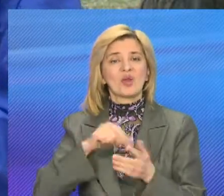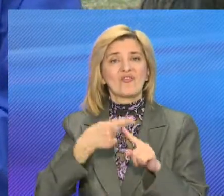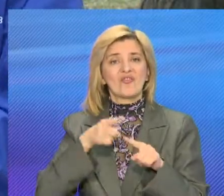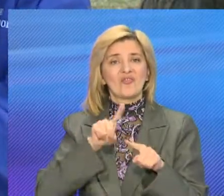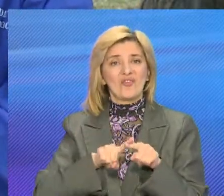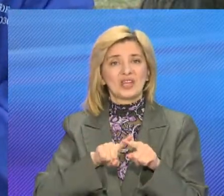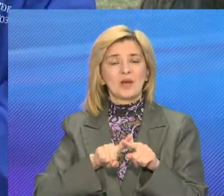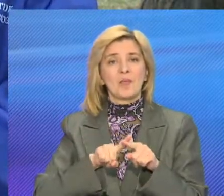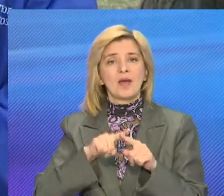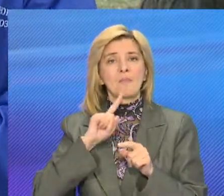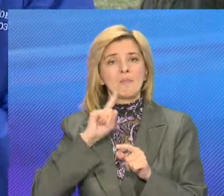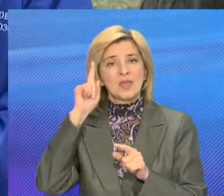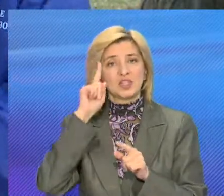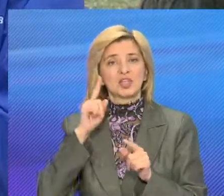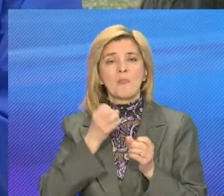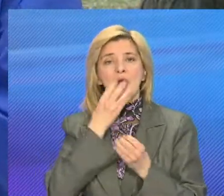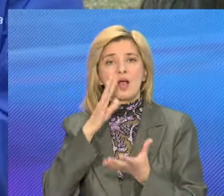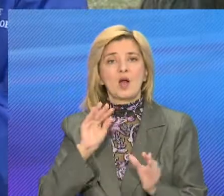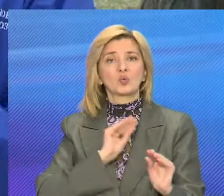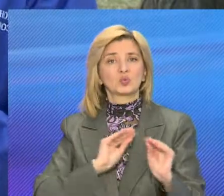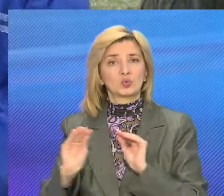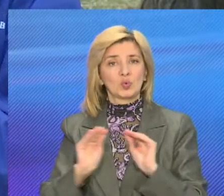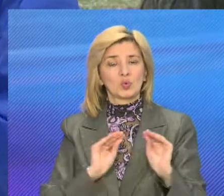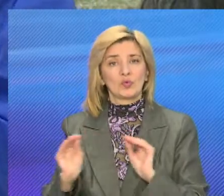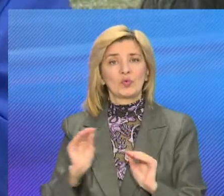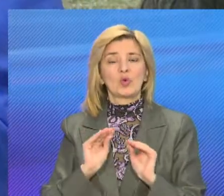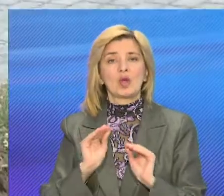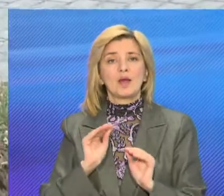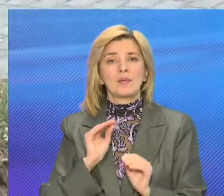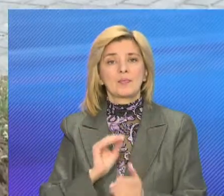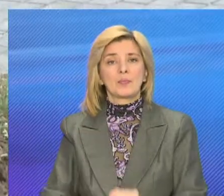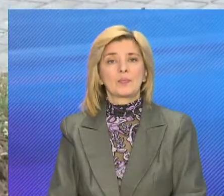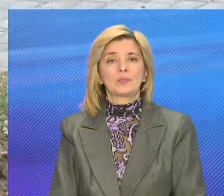по благоустройству, пиком которого, конечно же, будет предстоящий субботник.